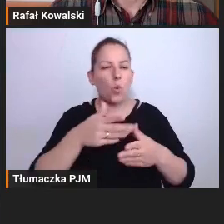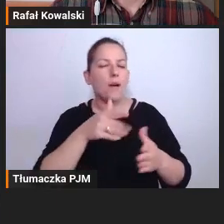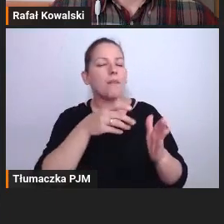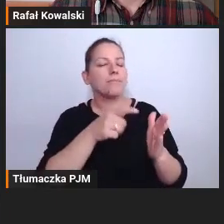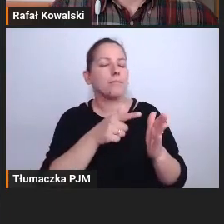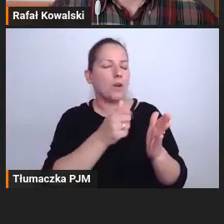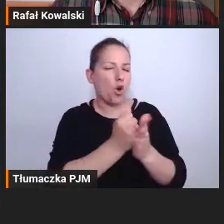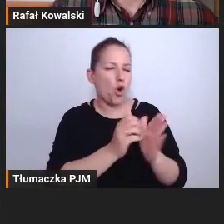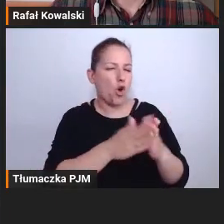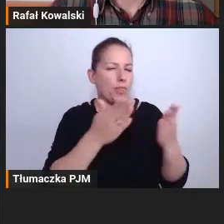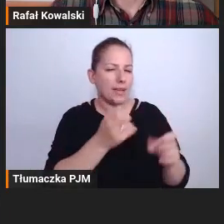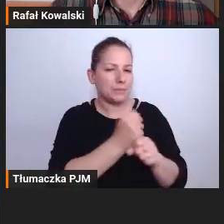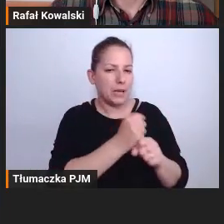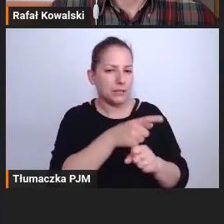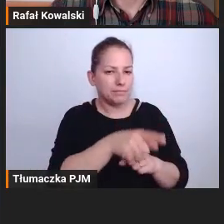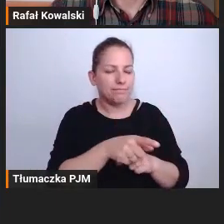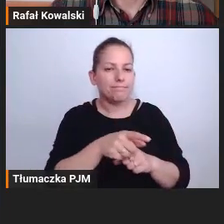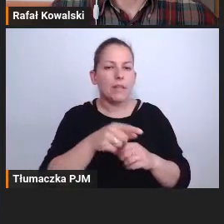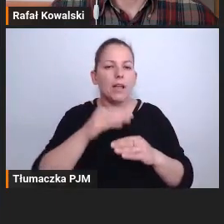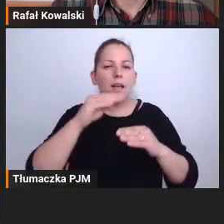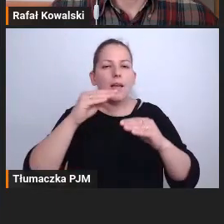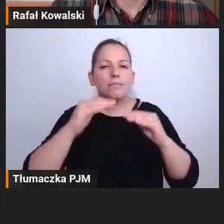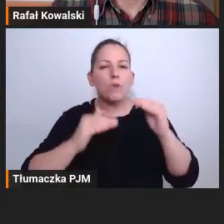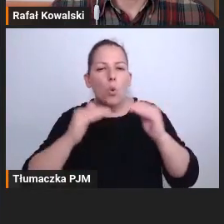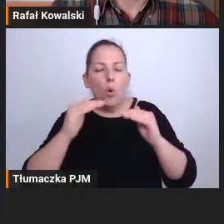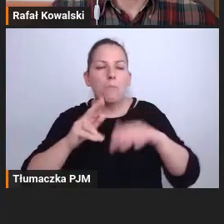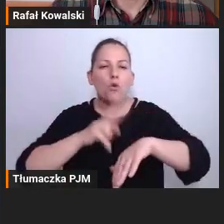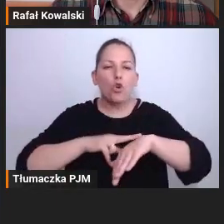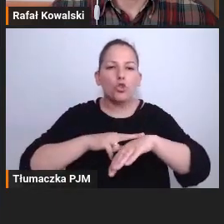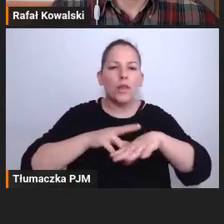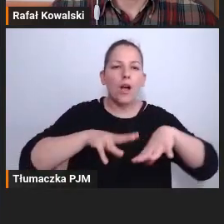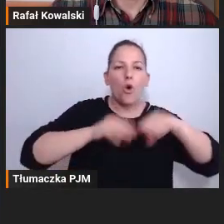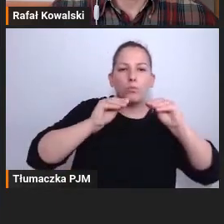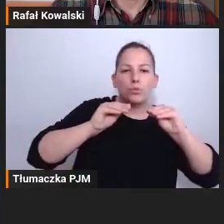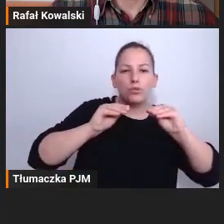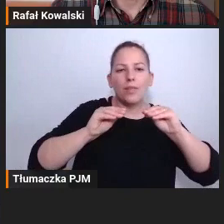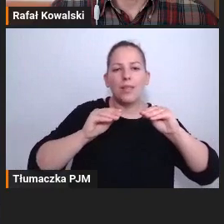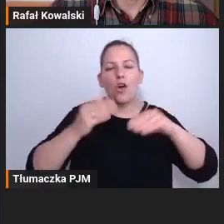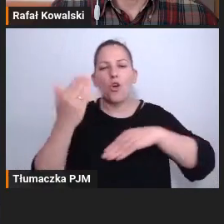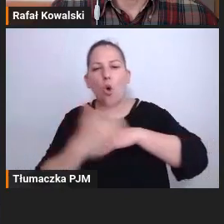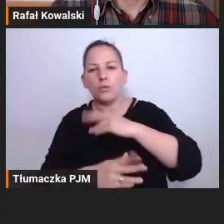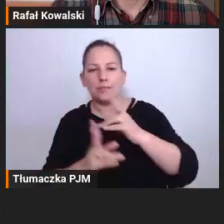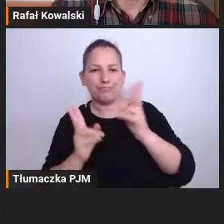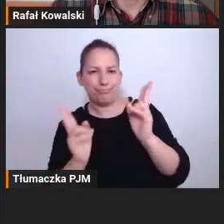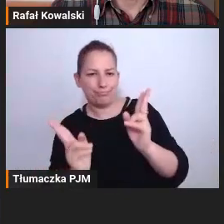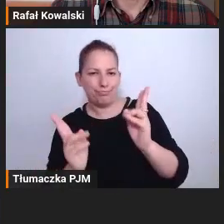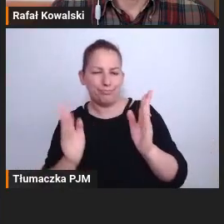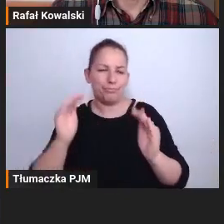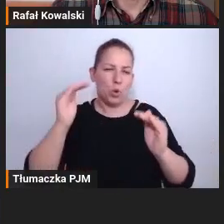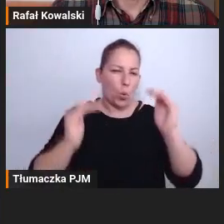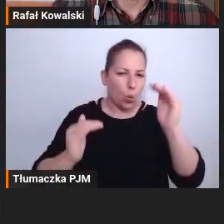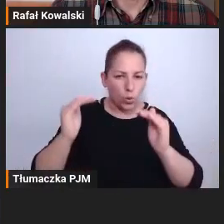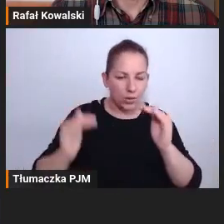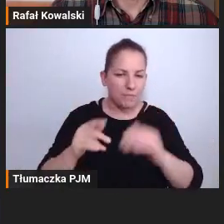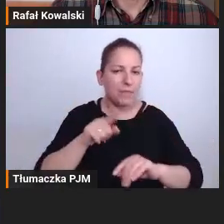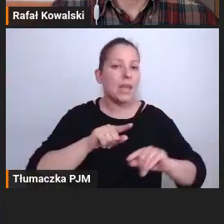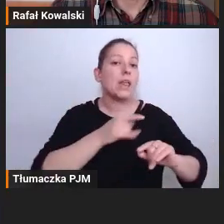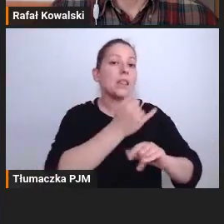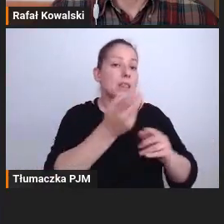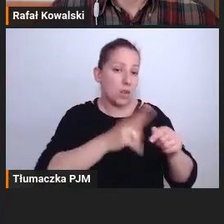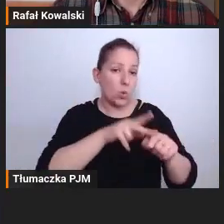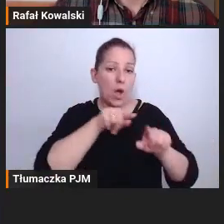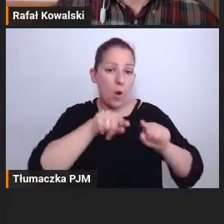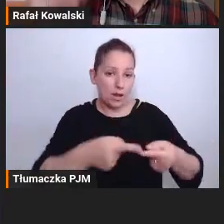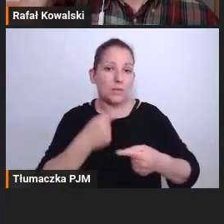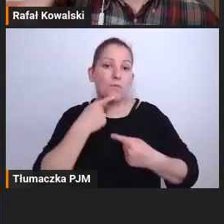jak ruchome godziny rozpoczynania i kończenia pracy. Niektóre organizacje z czegoś takiego korzystają, to znaczy